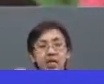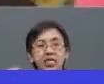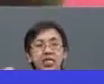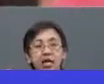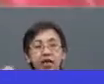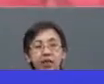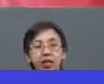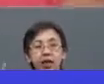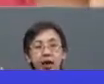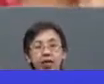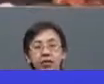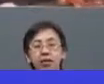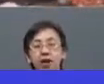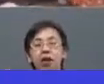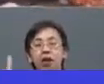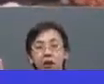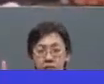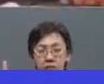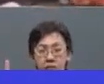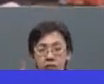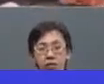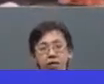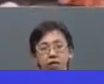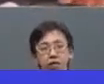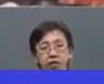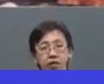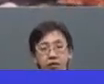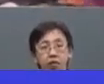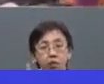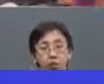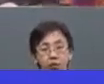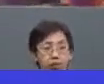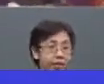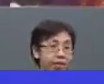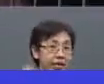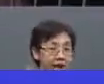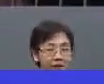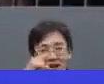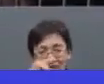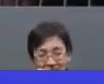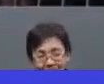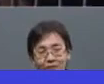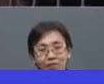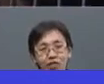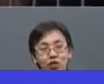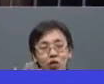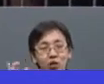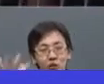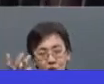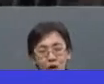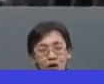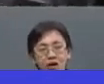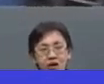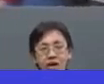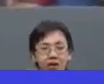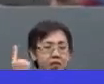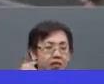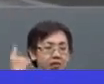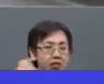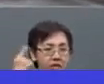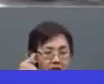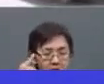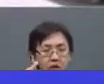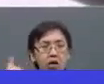นะครับแล้วก็จะมีการสนับสนุนกิจกรรมตลอดทั้งเดือนมิถุนายนเพื่อการท่องเที่ยวกระตุ้นการท่องเที่ยวเสริมภาพ